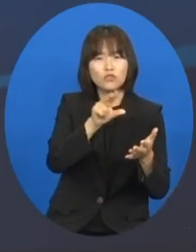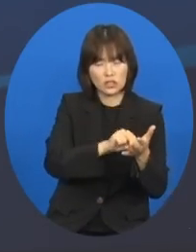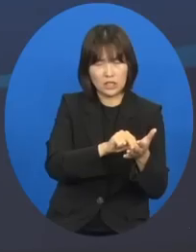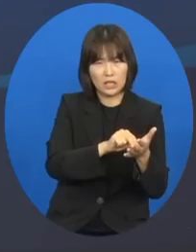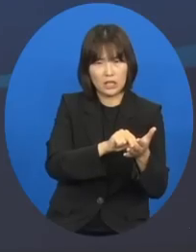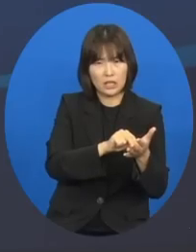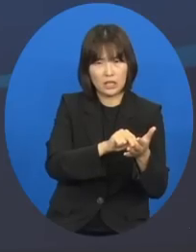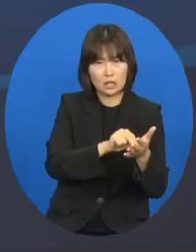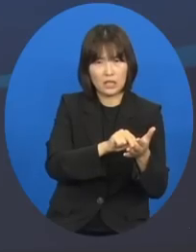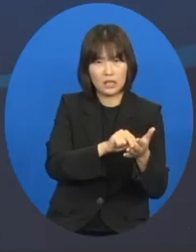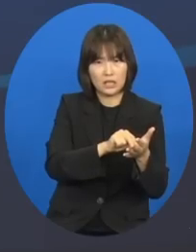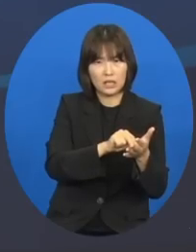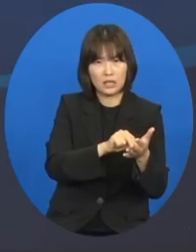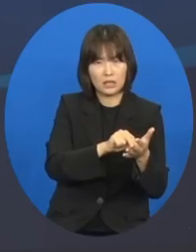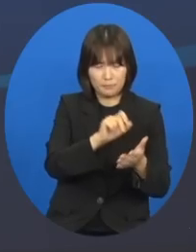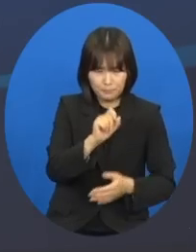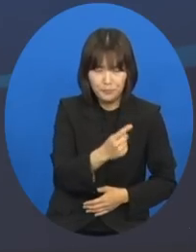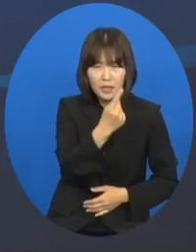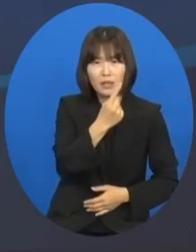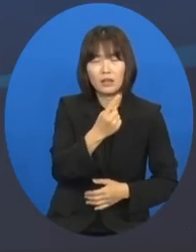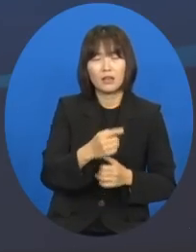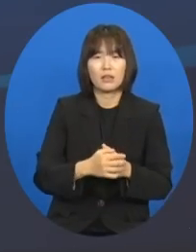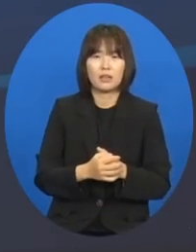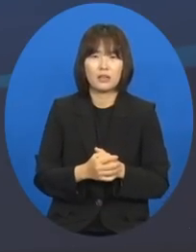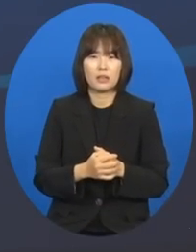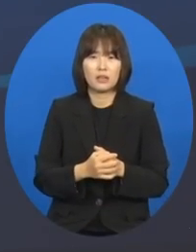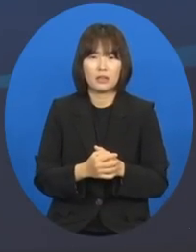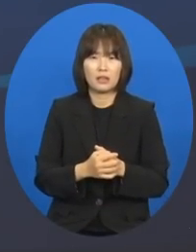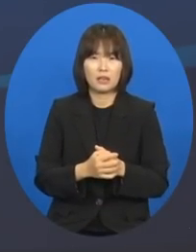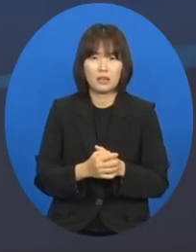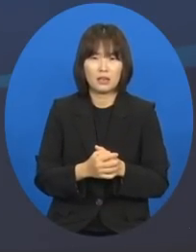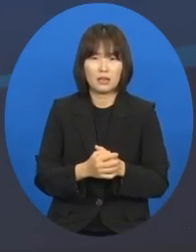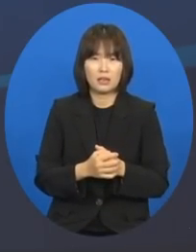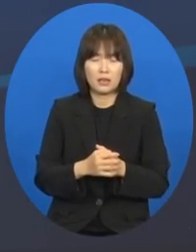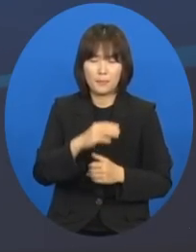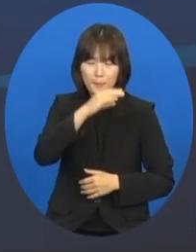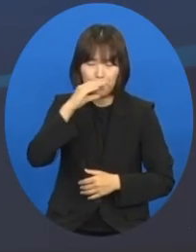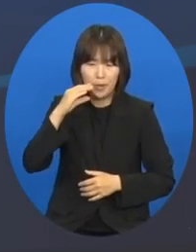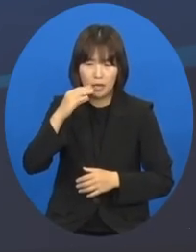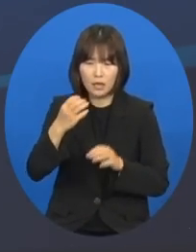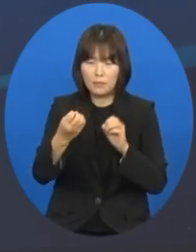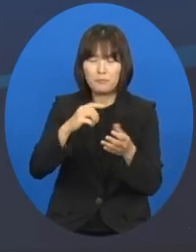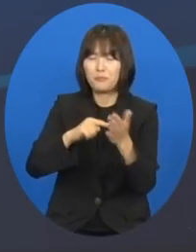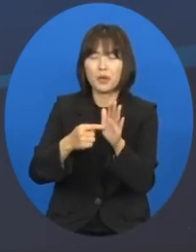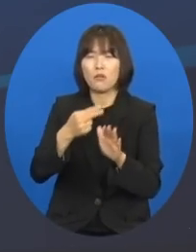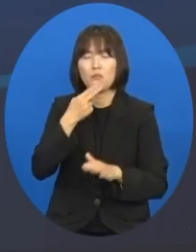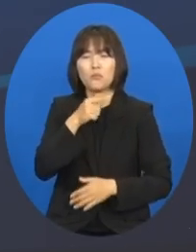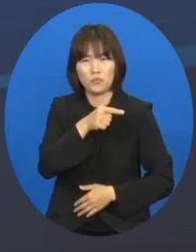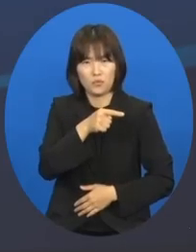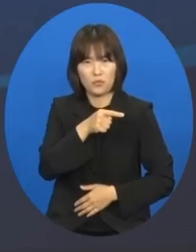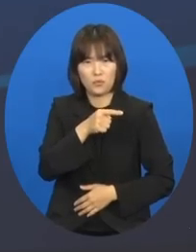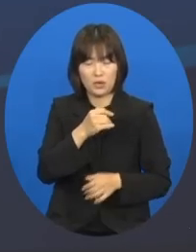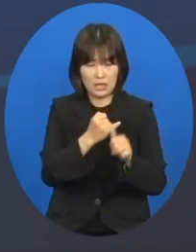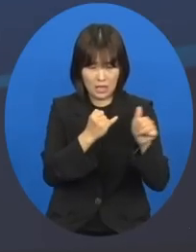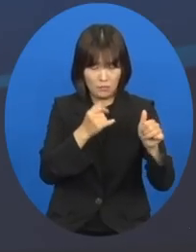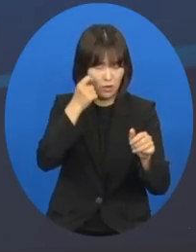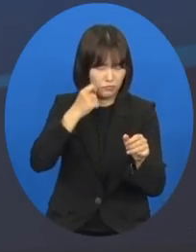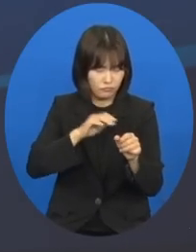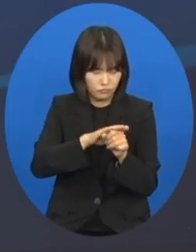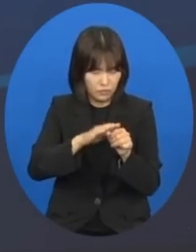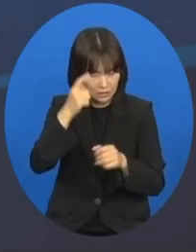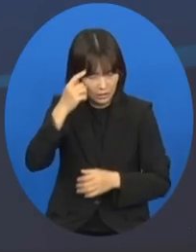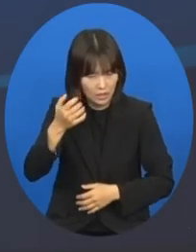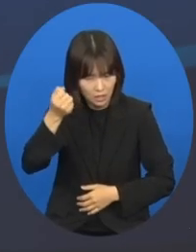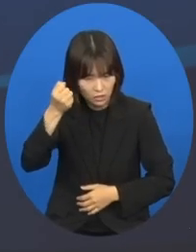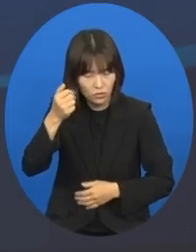건드려졌기 때문에 정상적이지 않은 반응을 보인 겁니다 그 남편을 불쌍히 여기시고 주님의